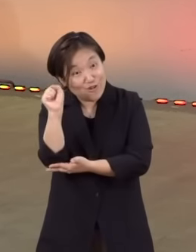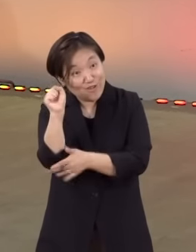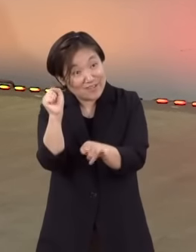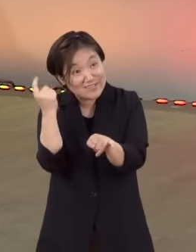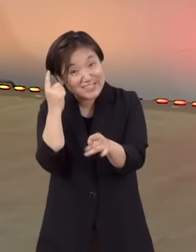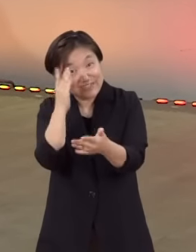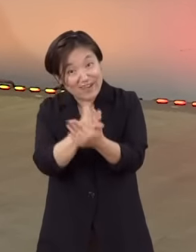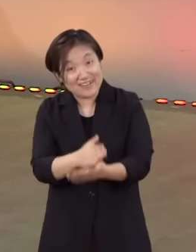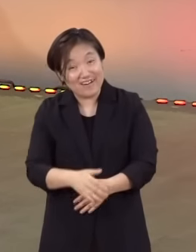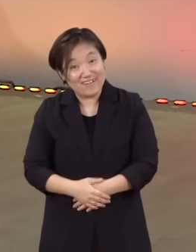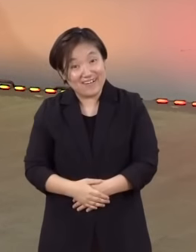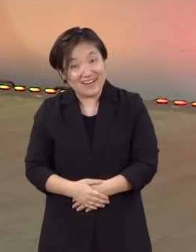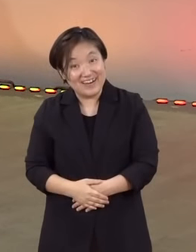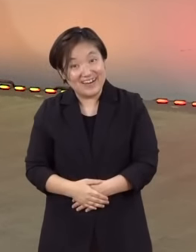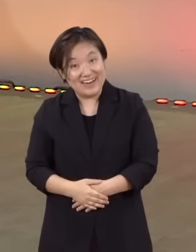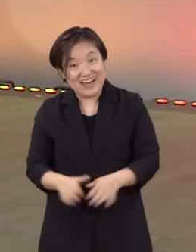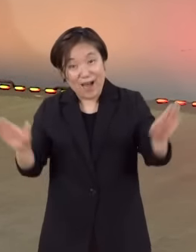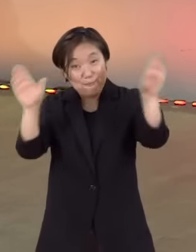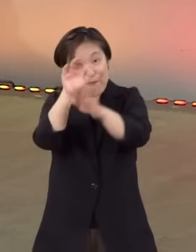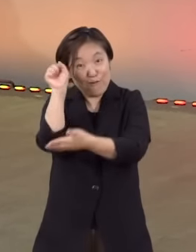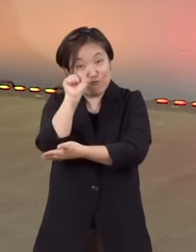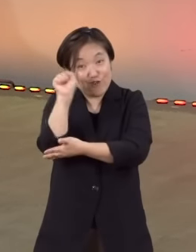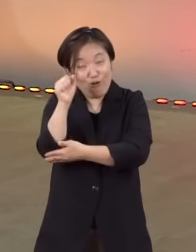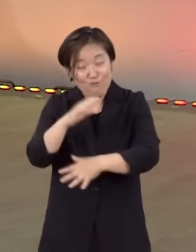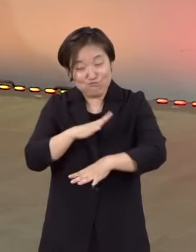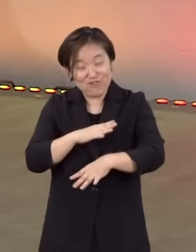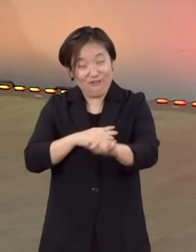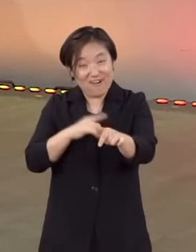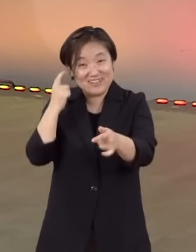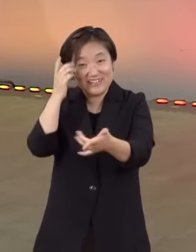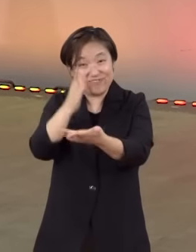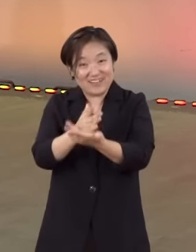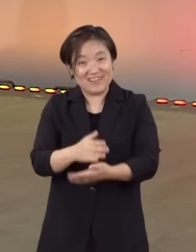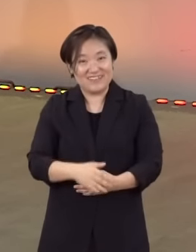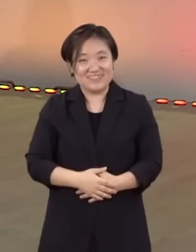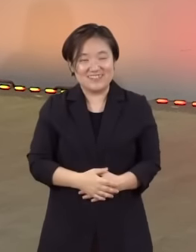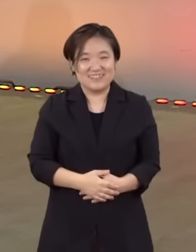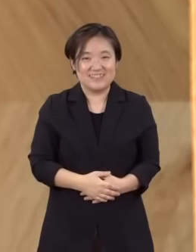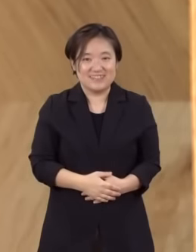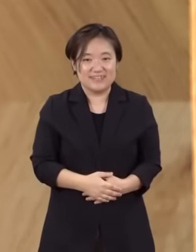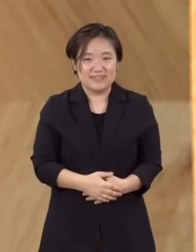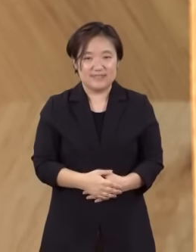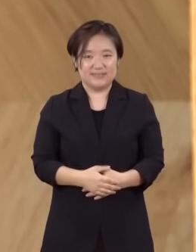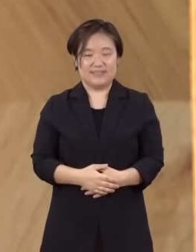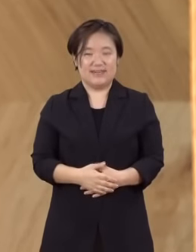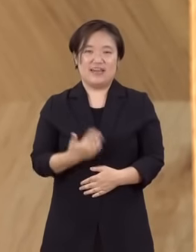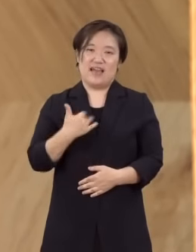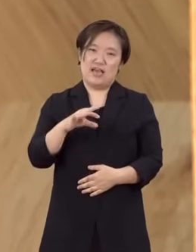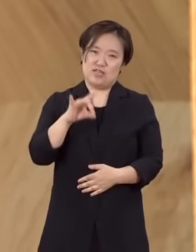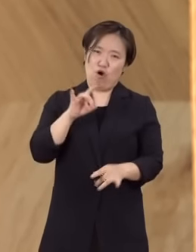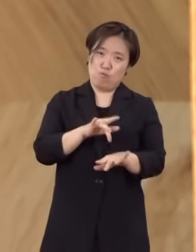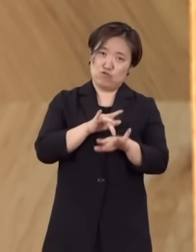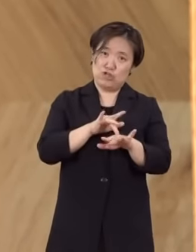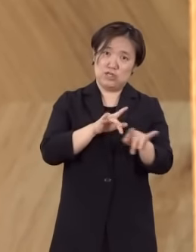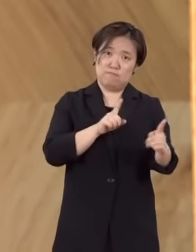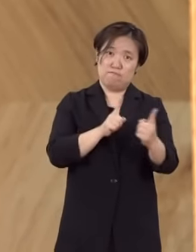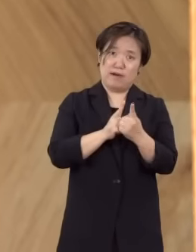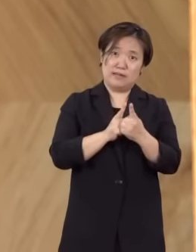나중에 낮에 들으세요 여러분 어 이거 나 무섭더라고요 여러분 처음 귀신을 본